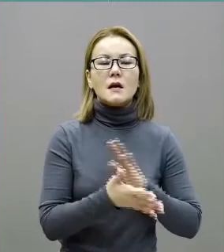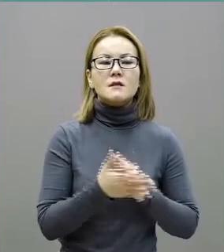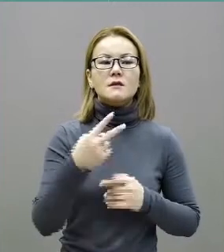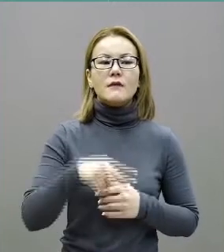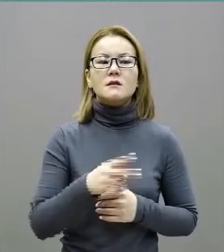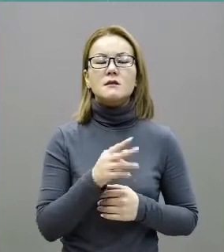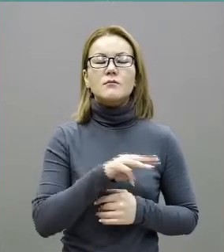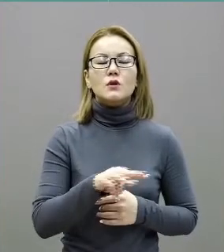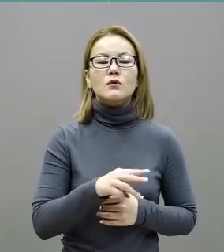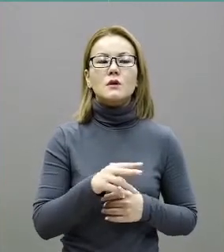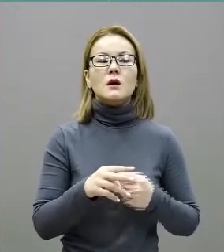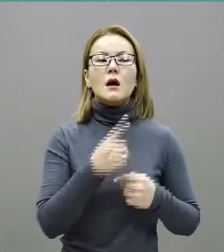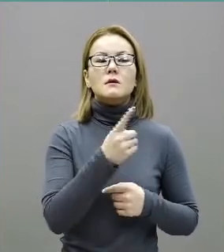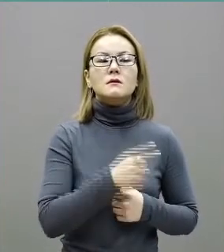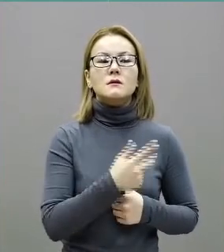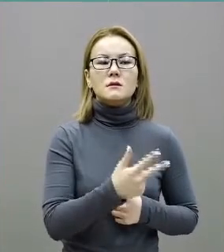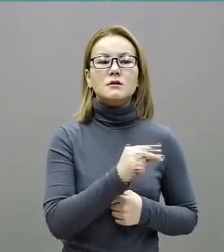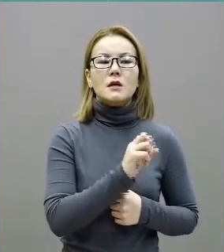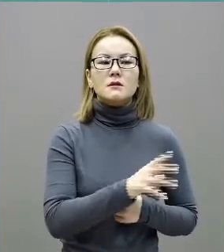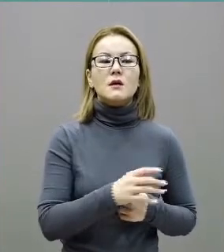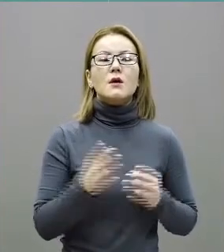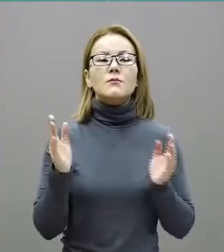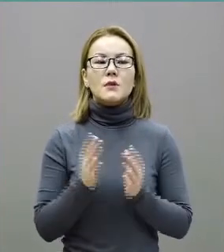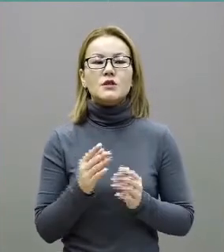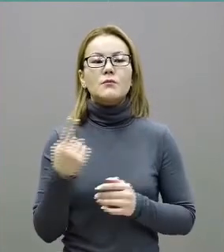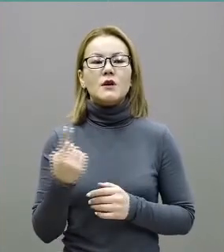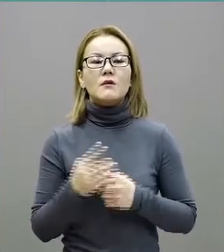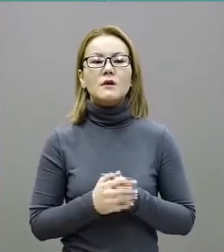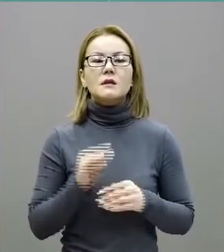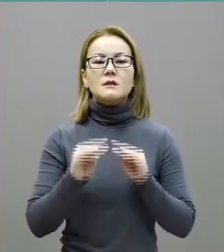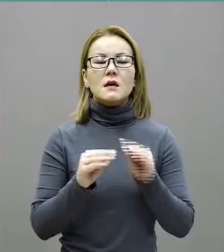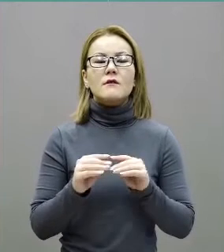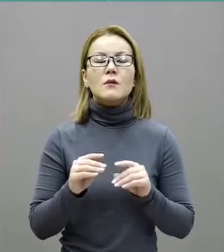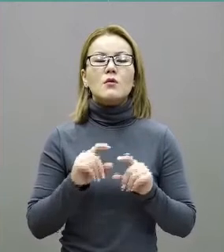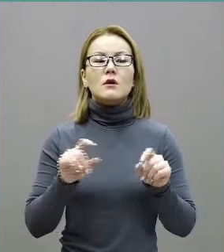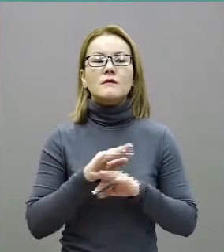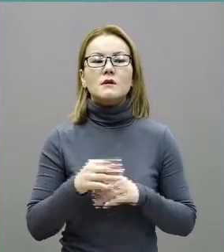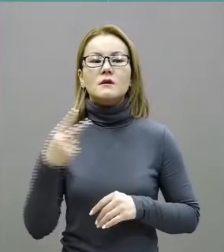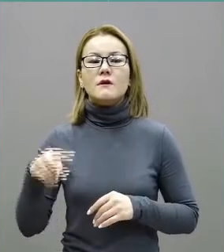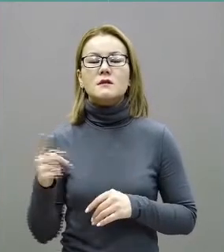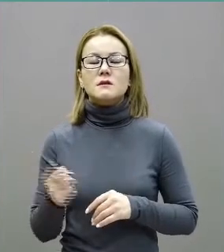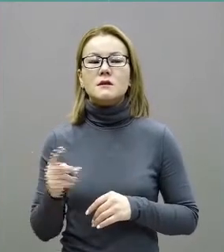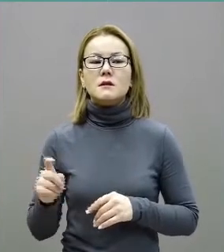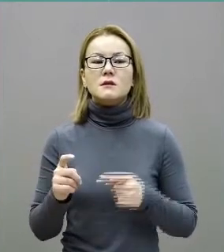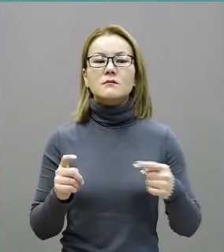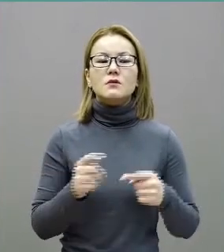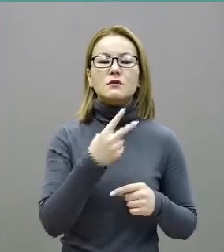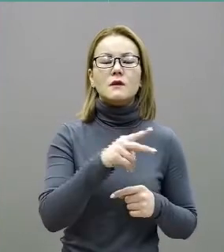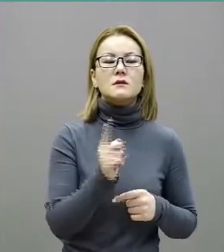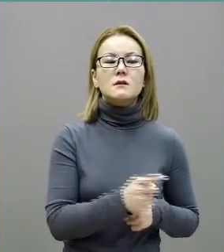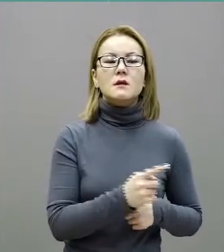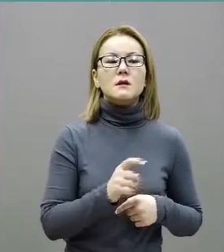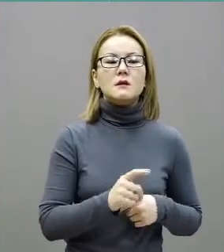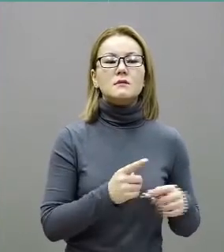часа меньше перо составим следующее уравнение 20 деленное на x минус 20 деленное на x плюс 2 равно